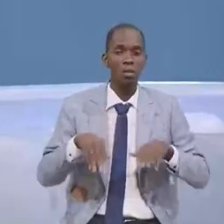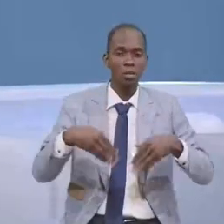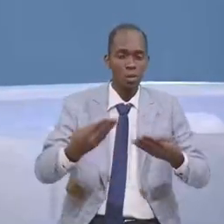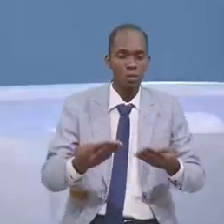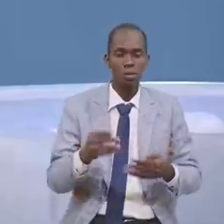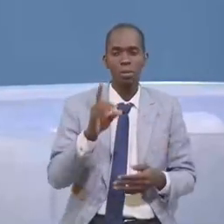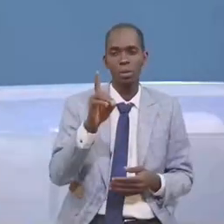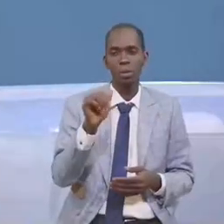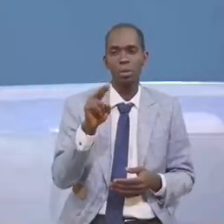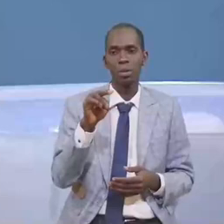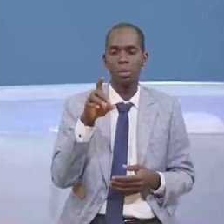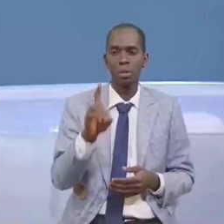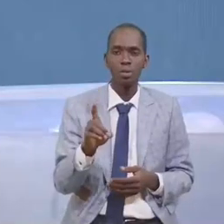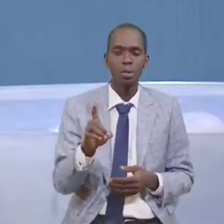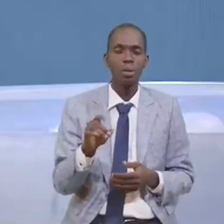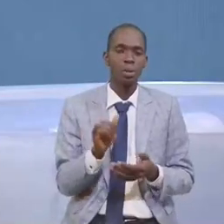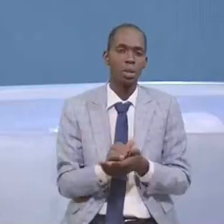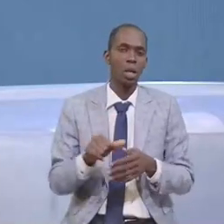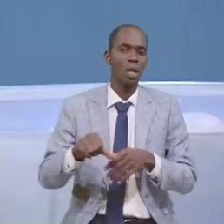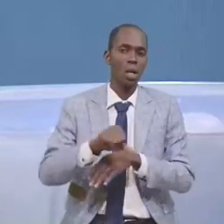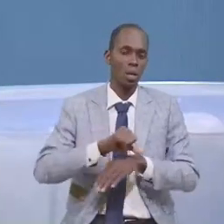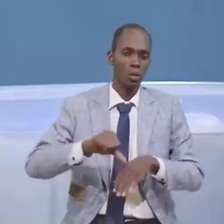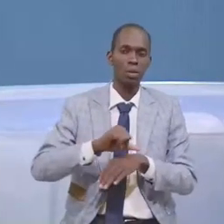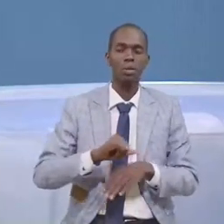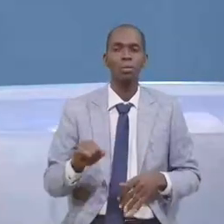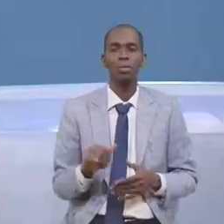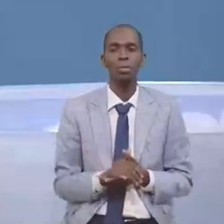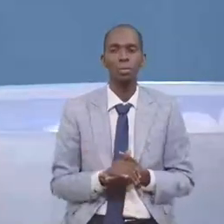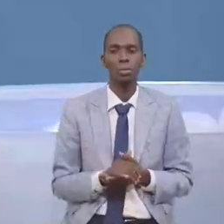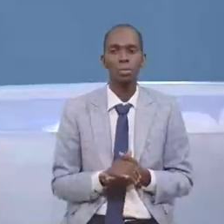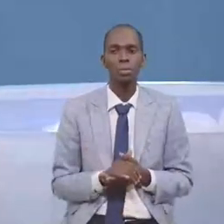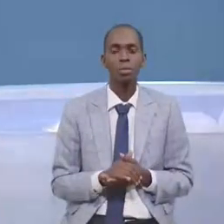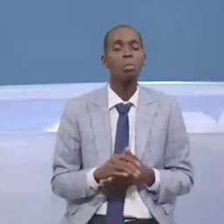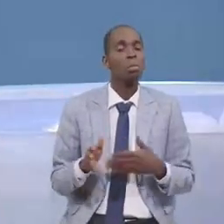L'homme, par son choix, n'aura pas donné l'onction à David. Il dit, appelez-le.